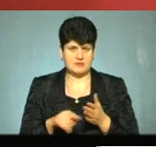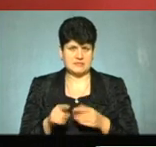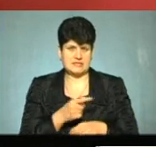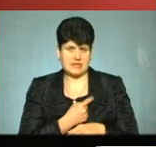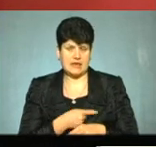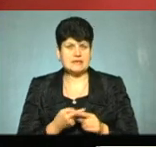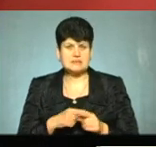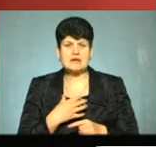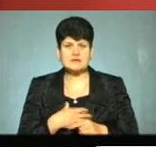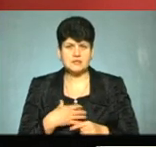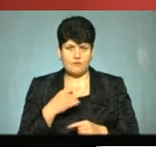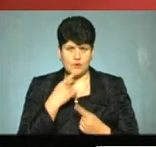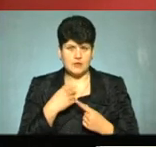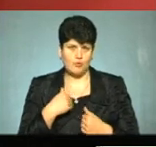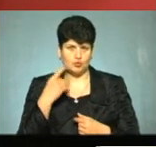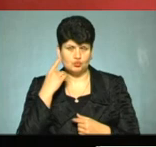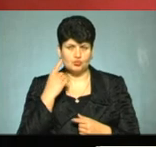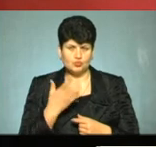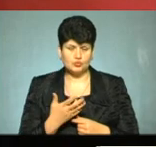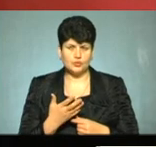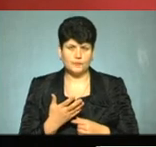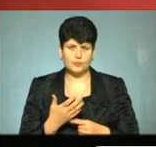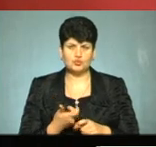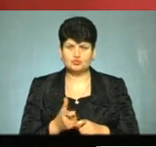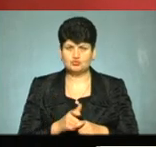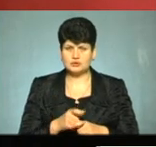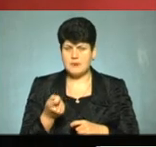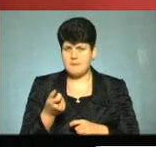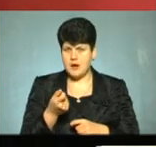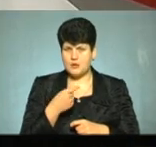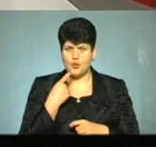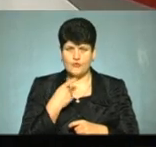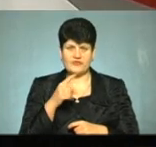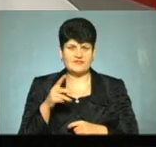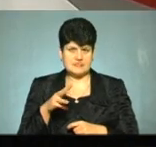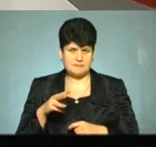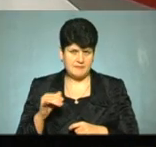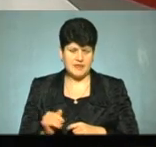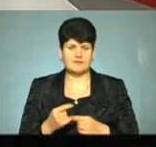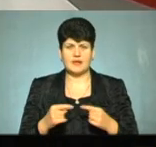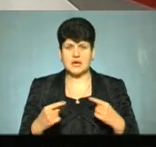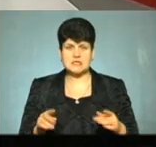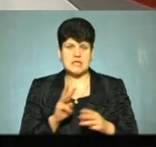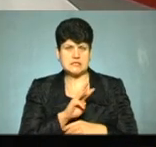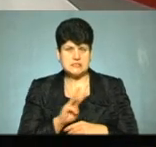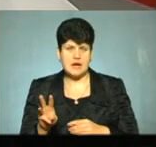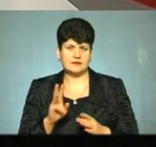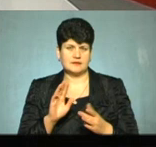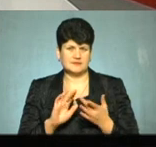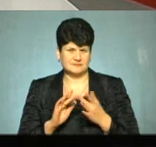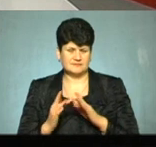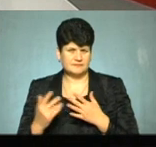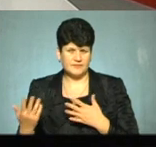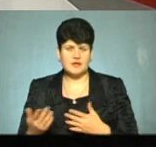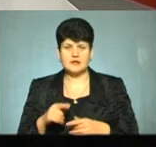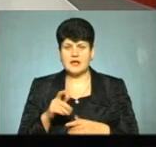виписані з лікарень. Це важливо говорити, на мою думку, оскільки дуже мало говориться в ЗМІ, на різних сайтах і соцмережах